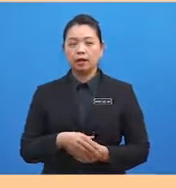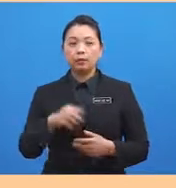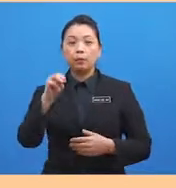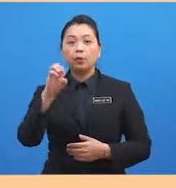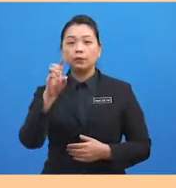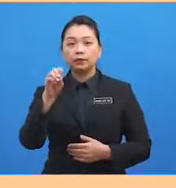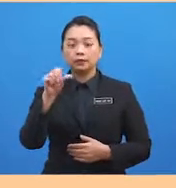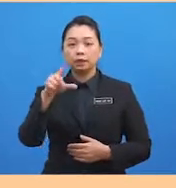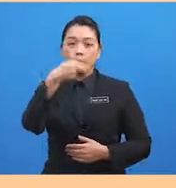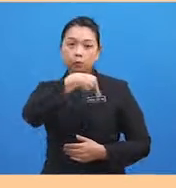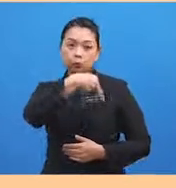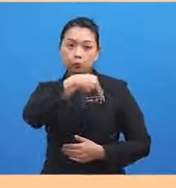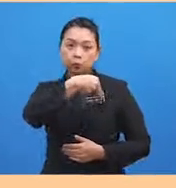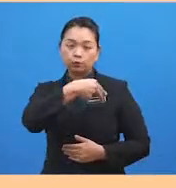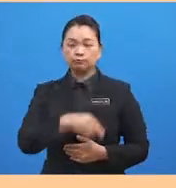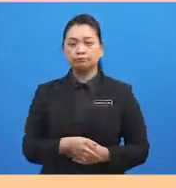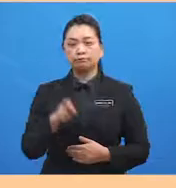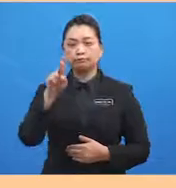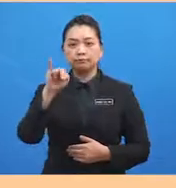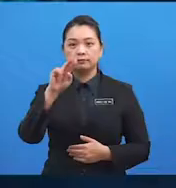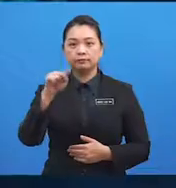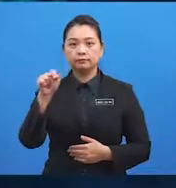modal daripada keuntungan rezab.